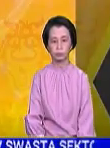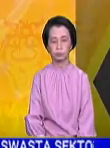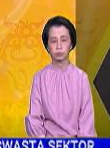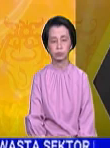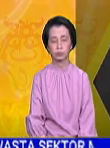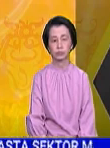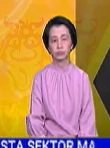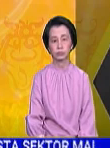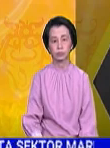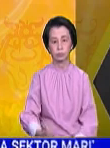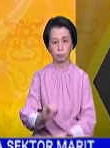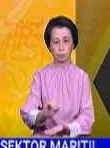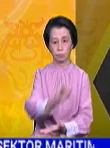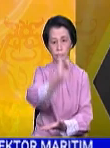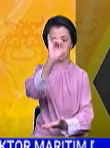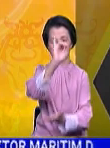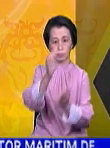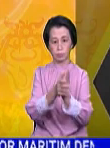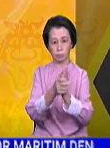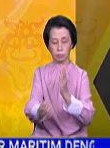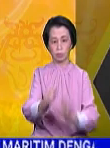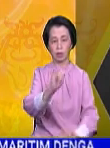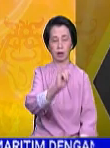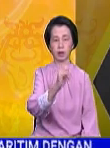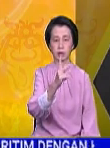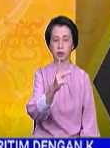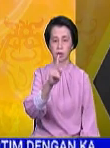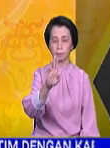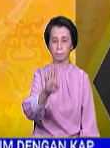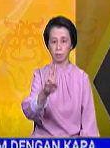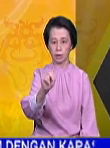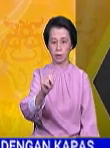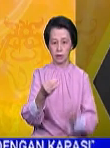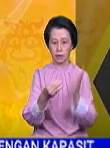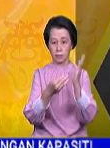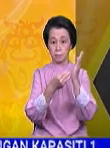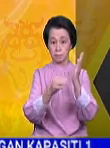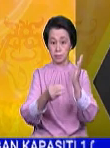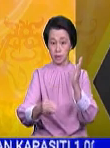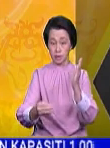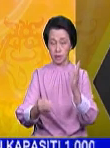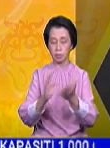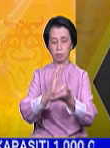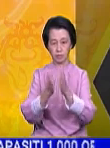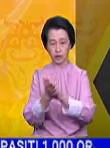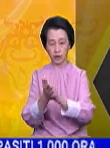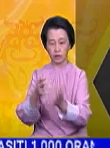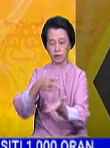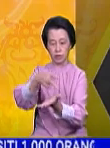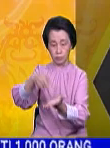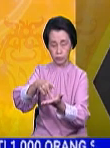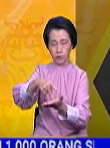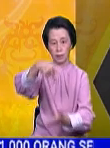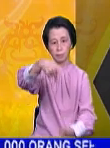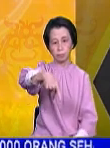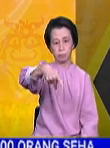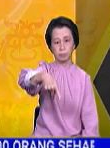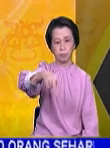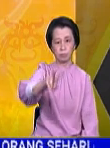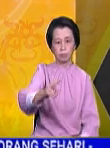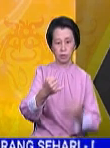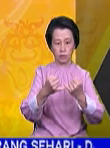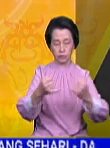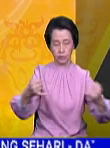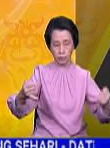Dalam pada itu, institusi kemahiran belia negara IKBN Miri yang sebelum ini dijadikan pusat pemberian vaksin PPV